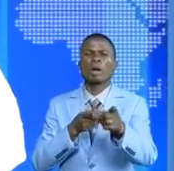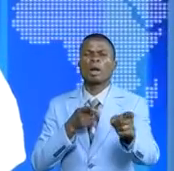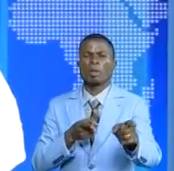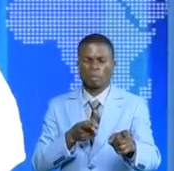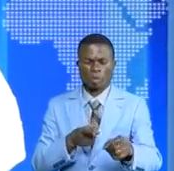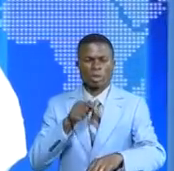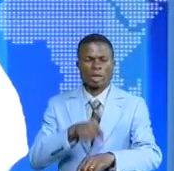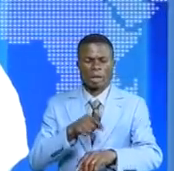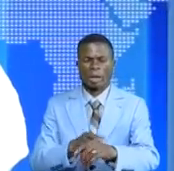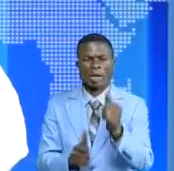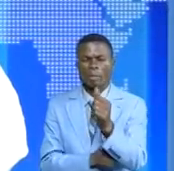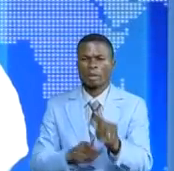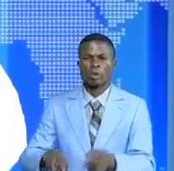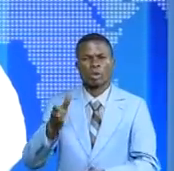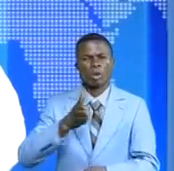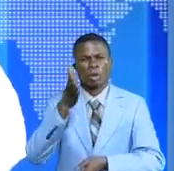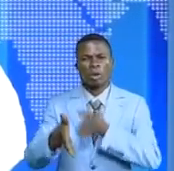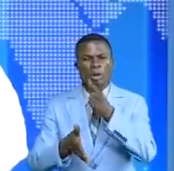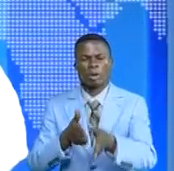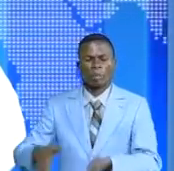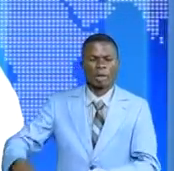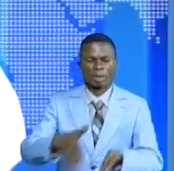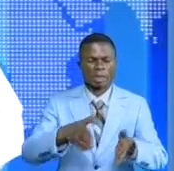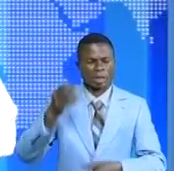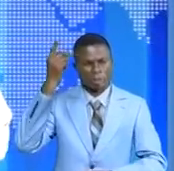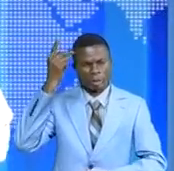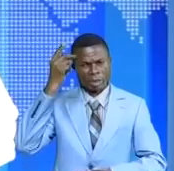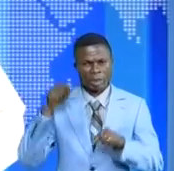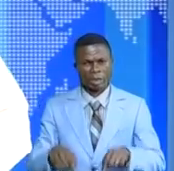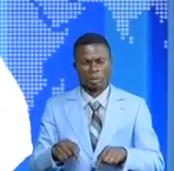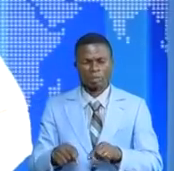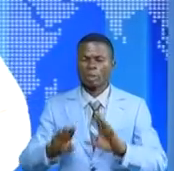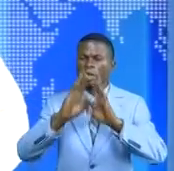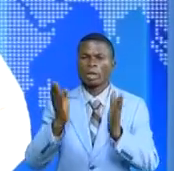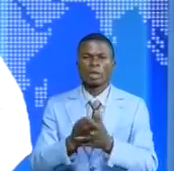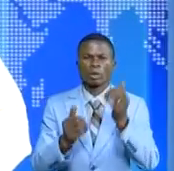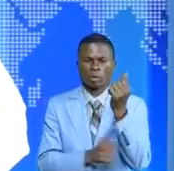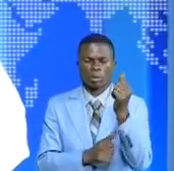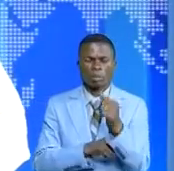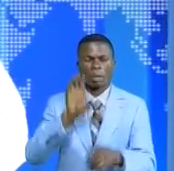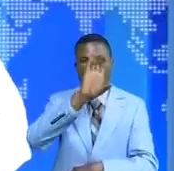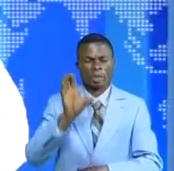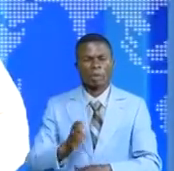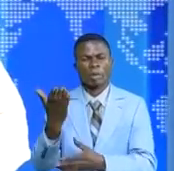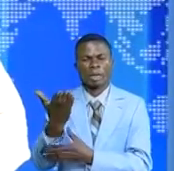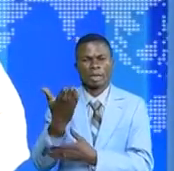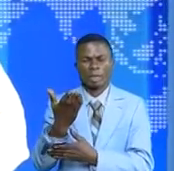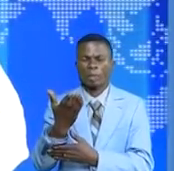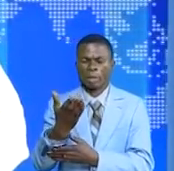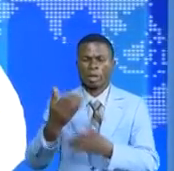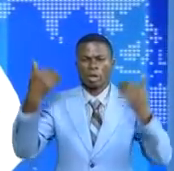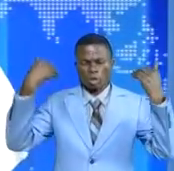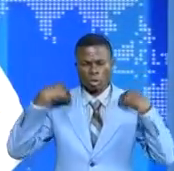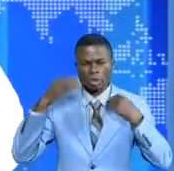heures de pointe sur les différentes artères. La population lance un message aux